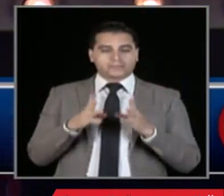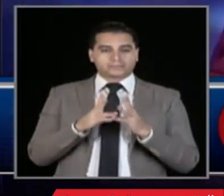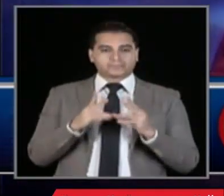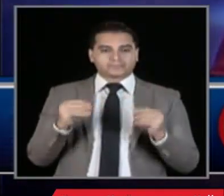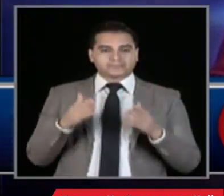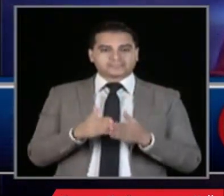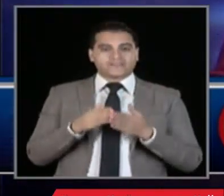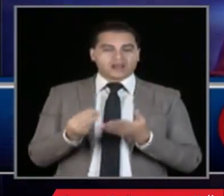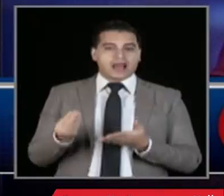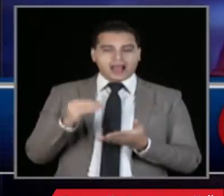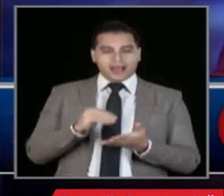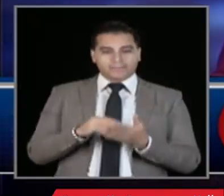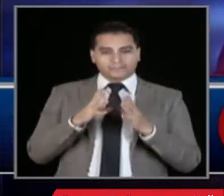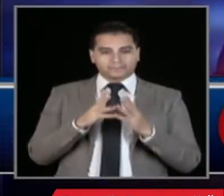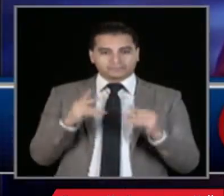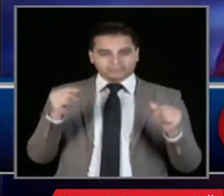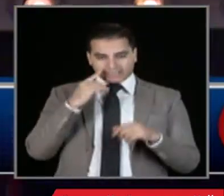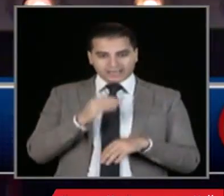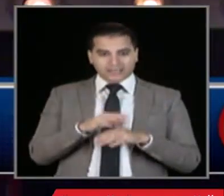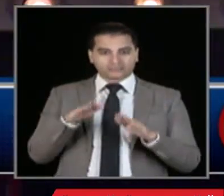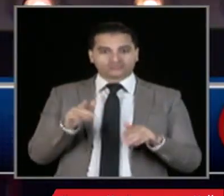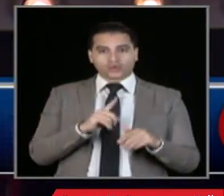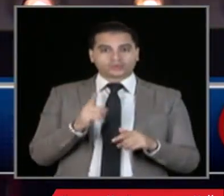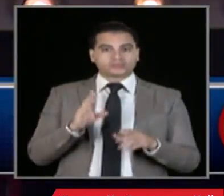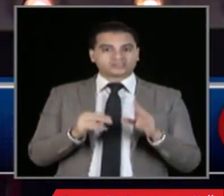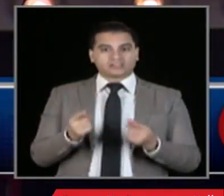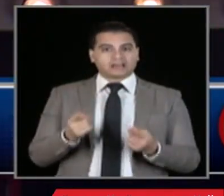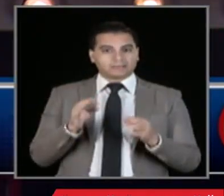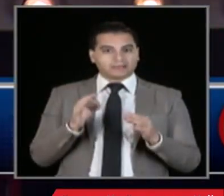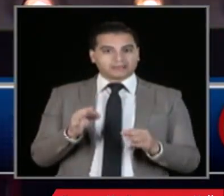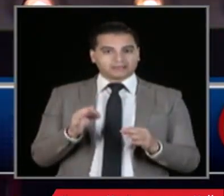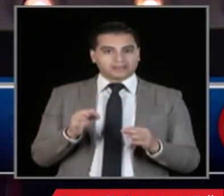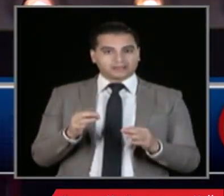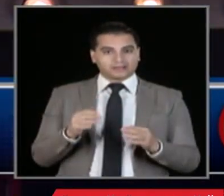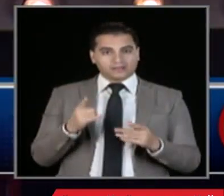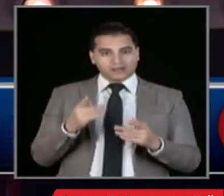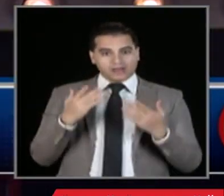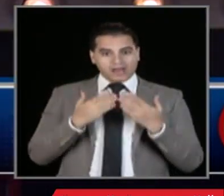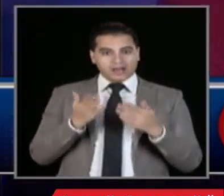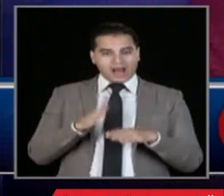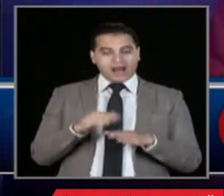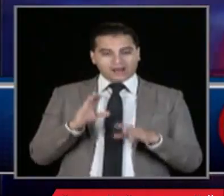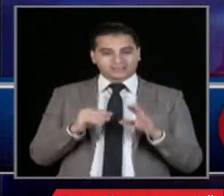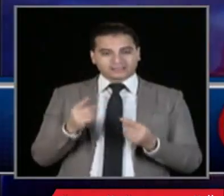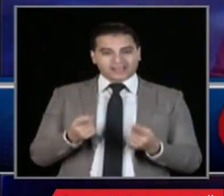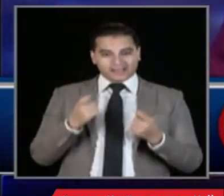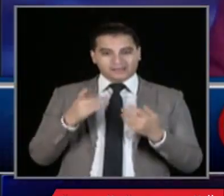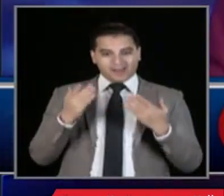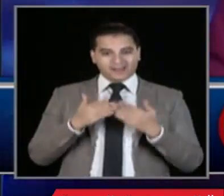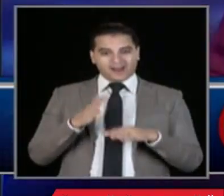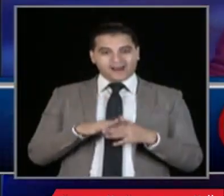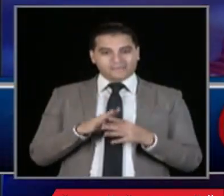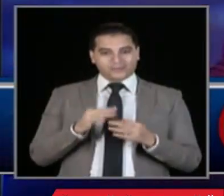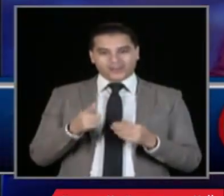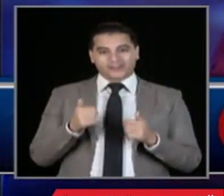للسفينة، ما لقوش ليهم أي أثر. قصة غريبة جدا، اقري عنها. أنت بتحبي الحاجات العجيبة. أيوة صح؟ ده حلو